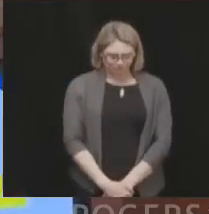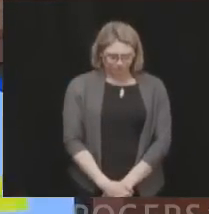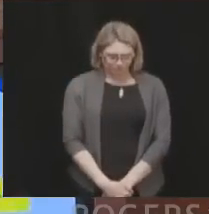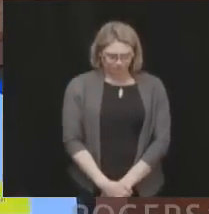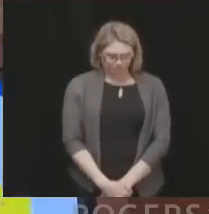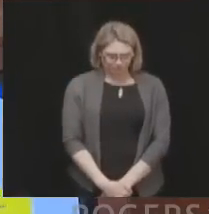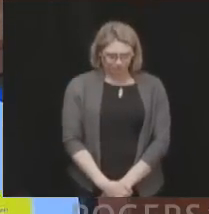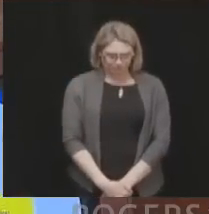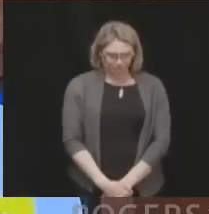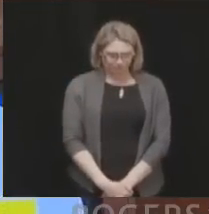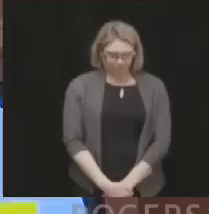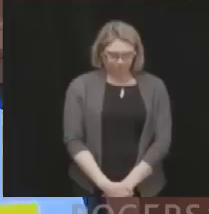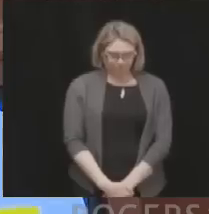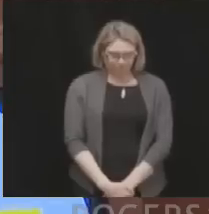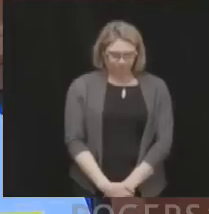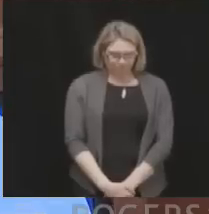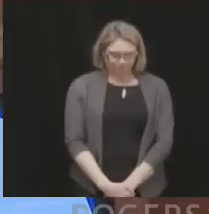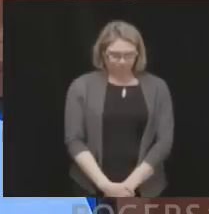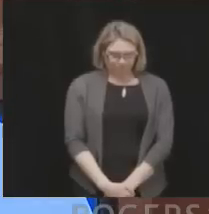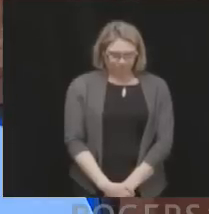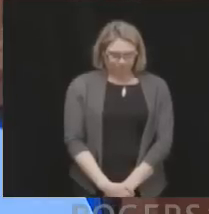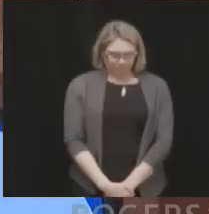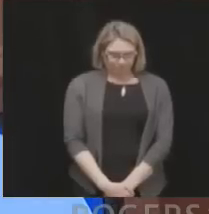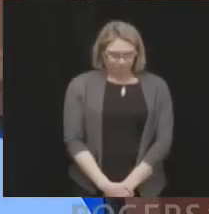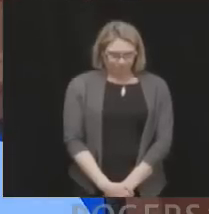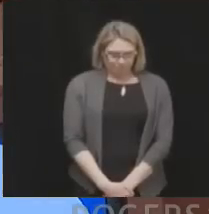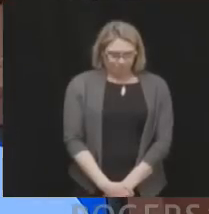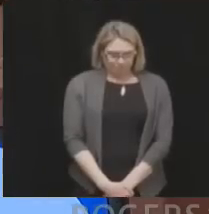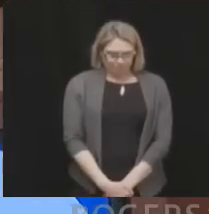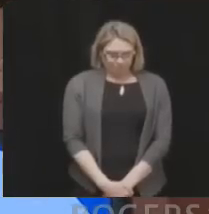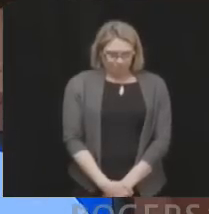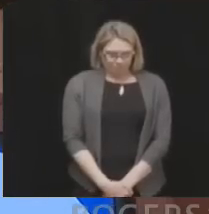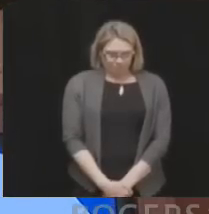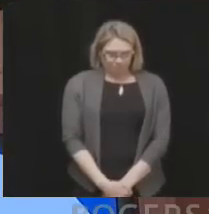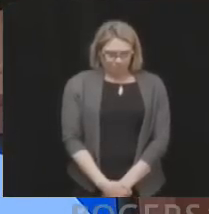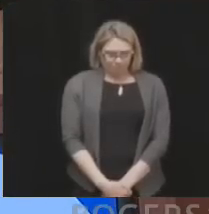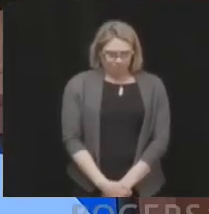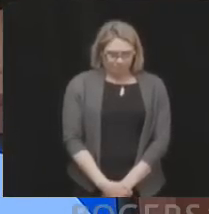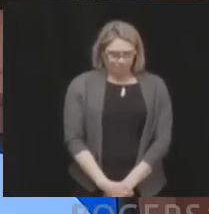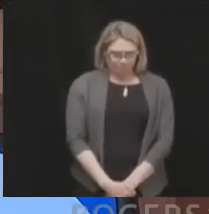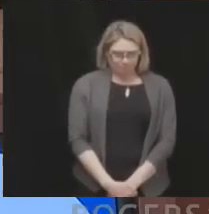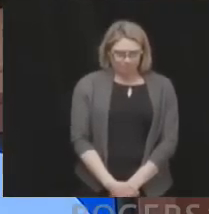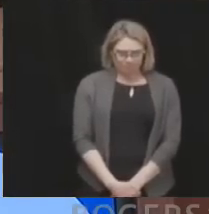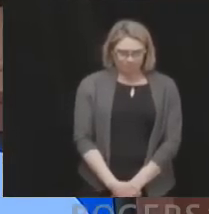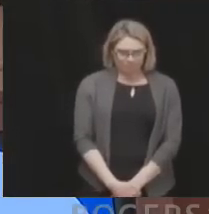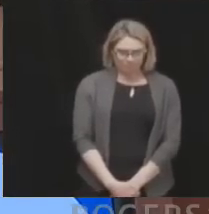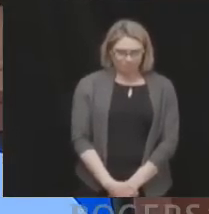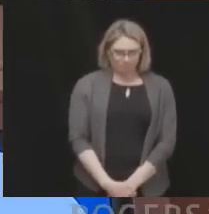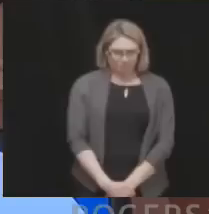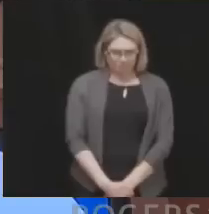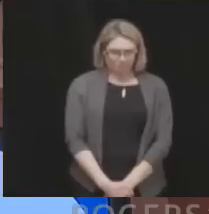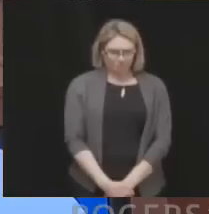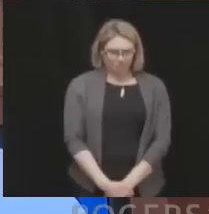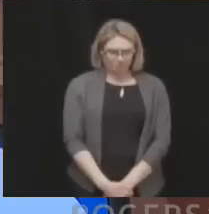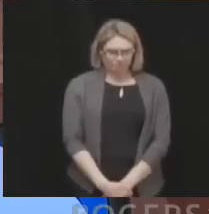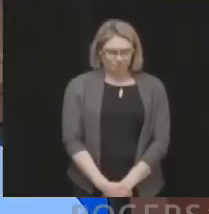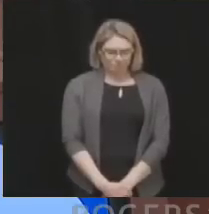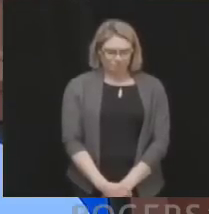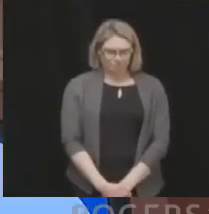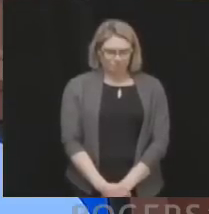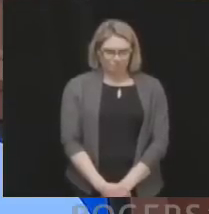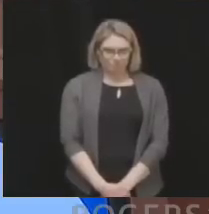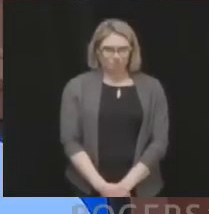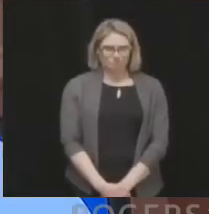Monsieur Higgs. Mais je veux dire que merci à vous. Je suis très, très fier de vous,